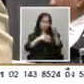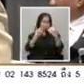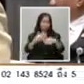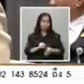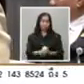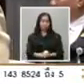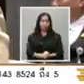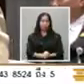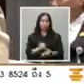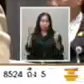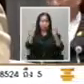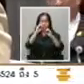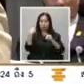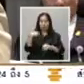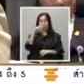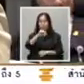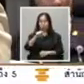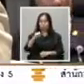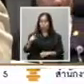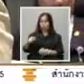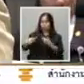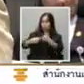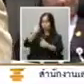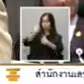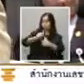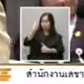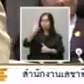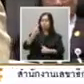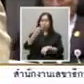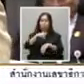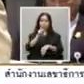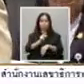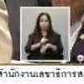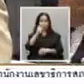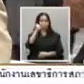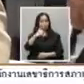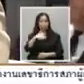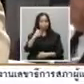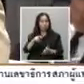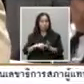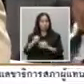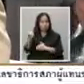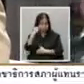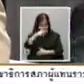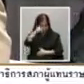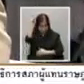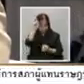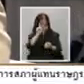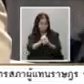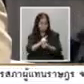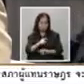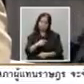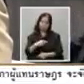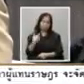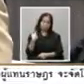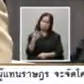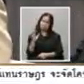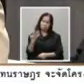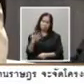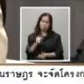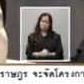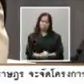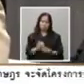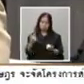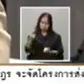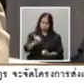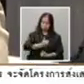ไหนไม่มีเคยมีสมาชิกสภาผู้แทนราษฎรมาข่มขู่มาวางอำนาจวางเป็นนักเลงใน ท่านเจ